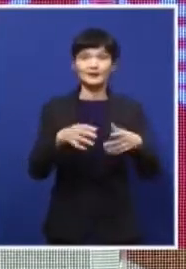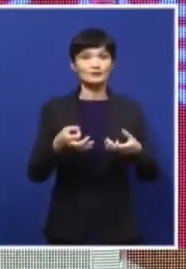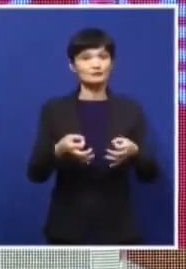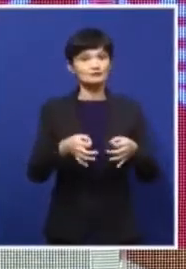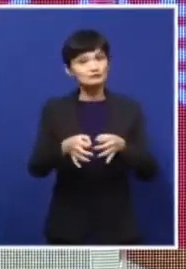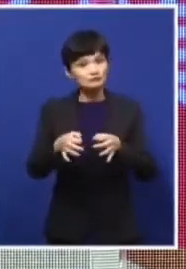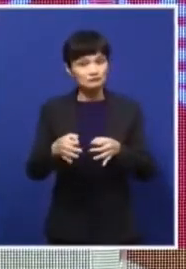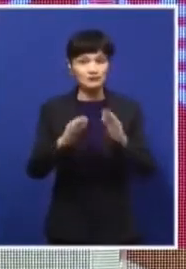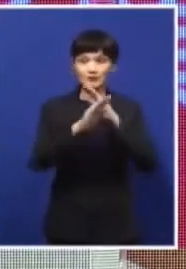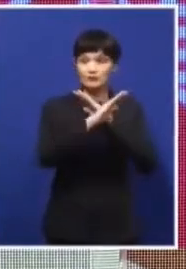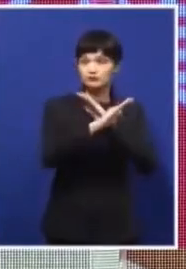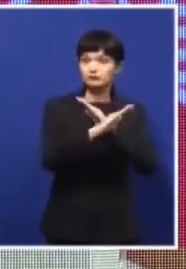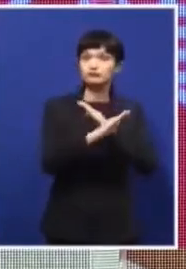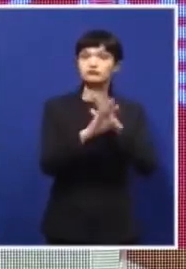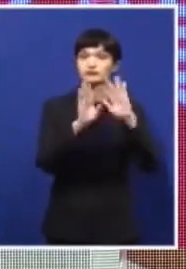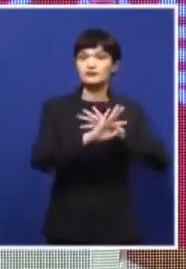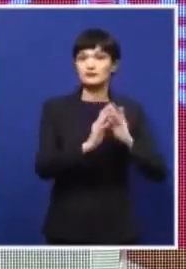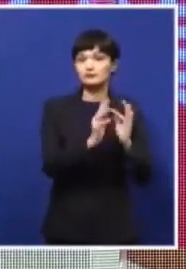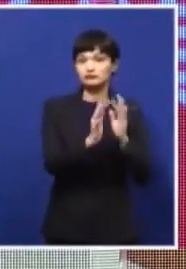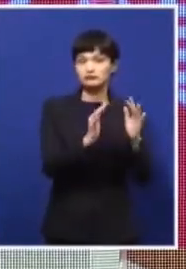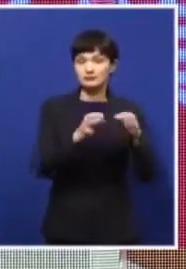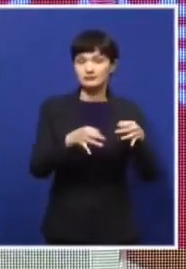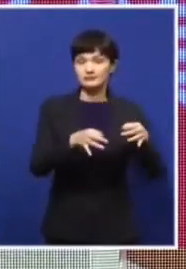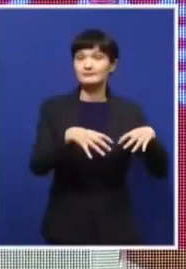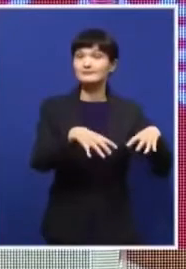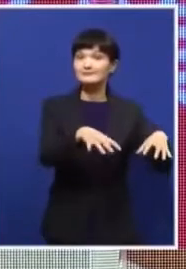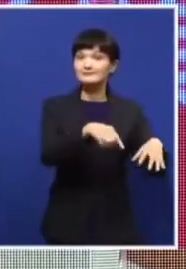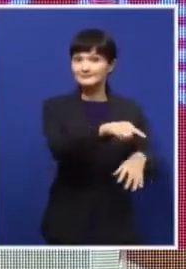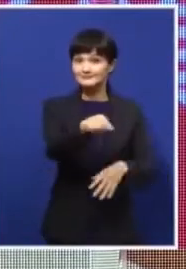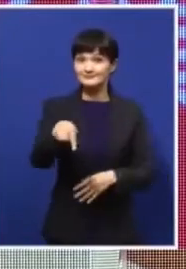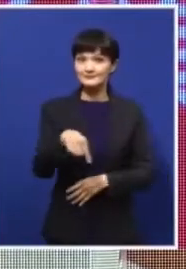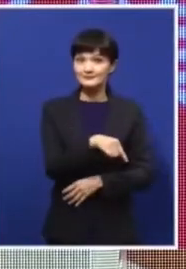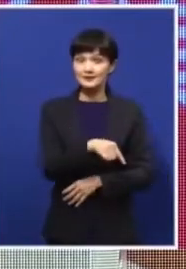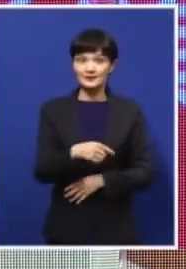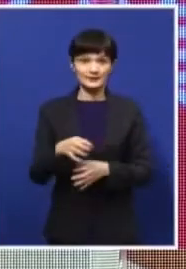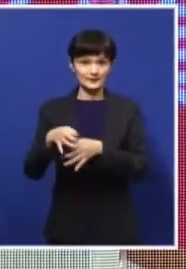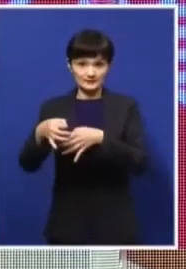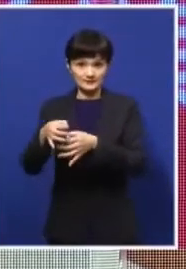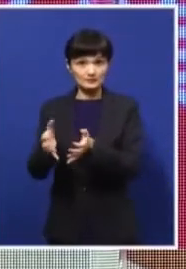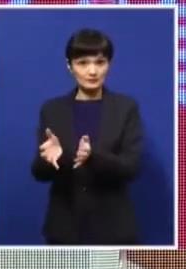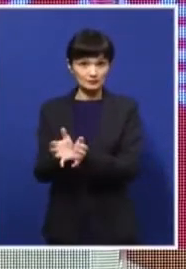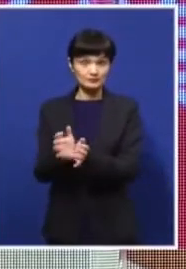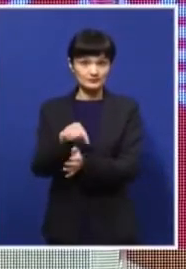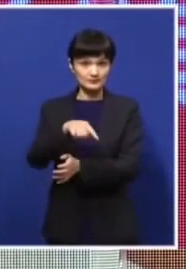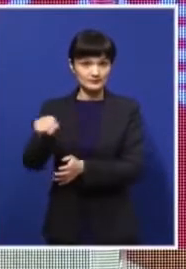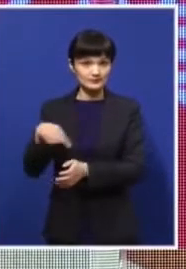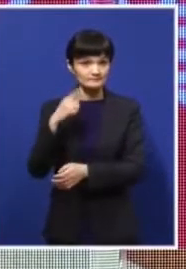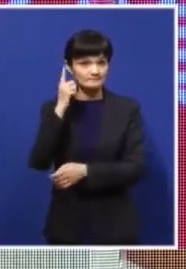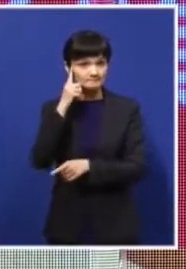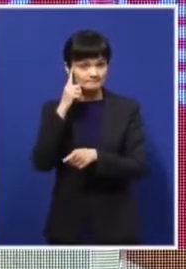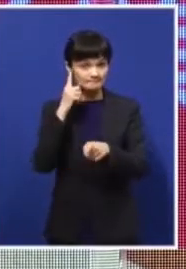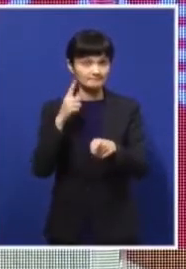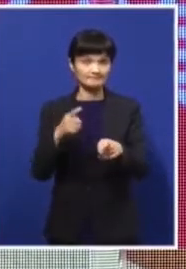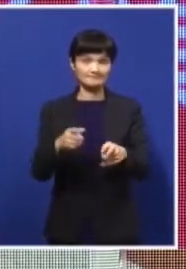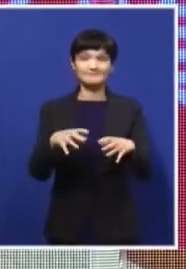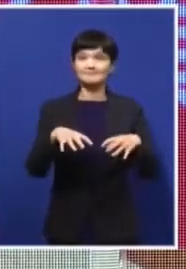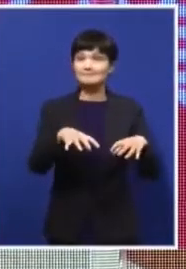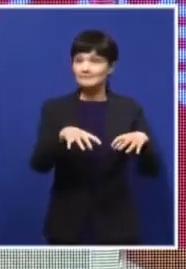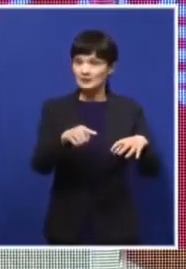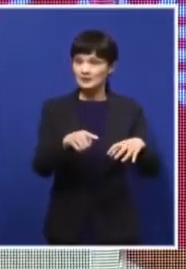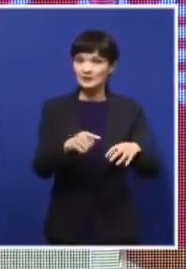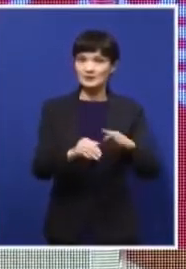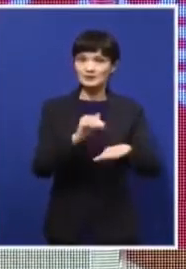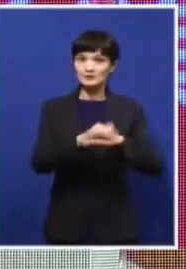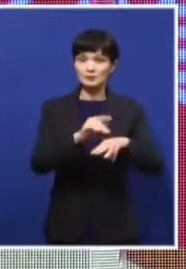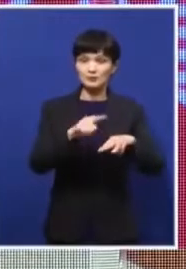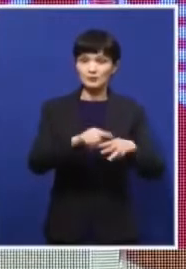的摊商，我们经济部这边从摊商的一个设置这个数位支付的一个 所增加的成本的补